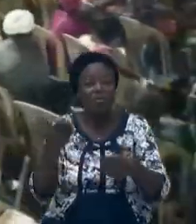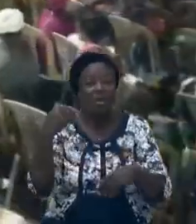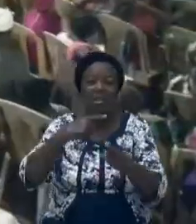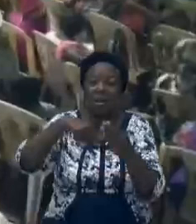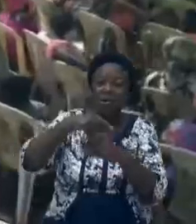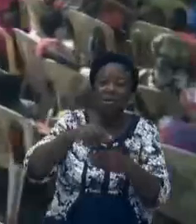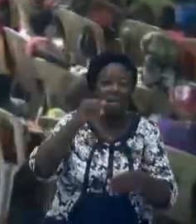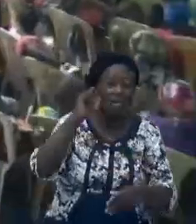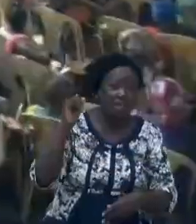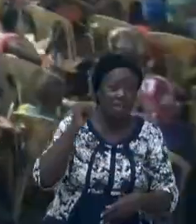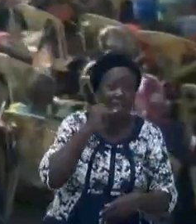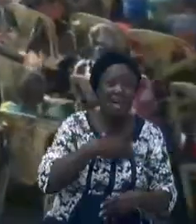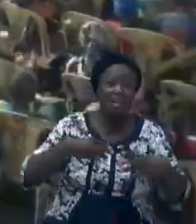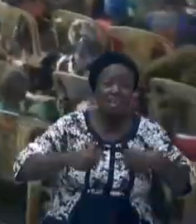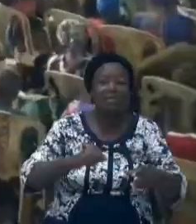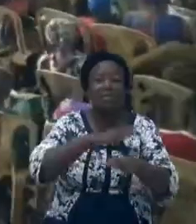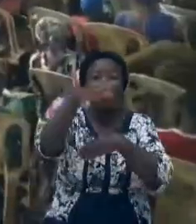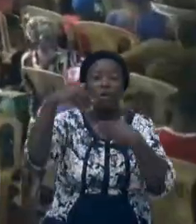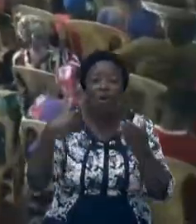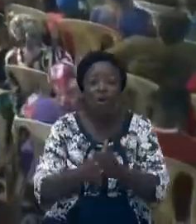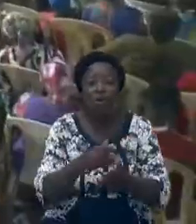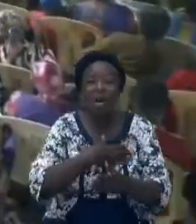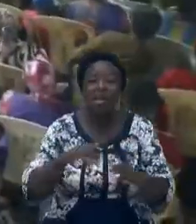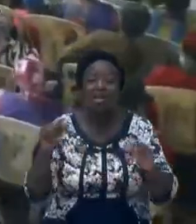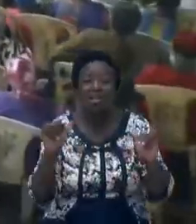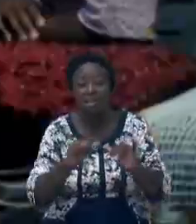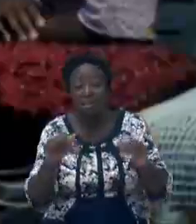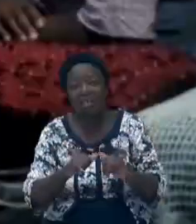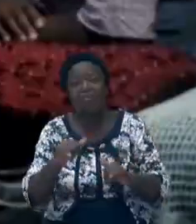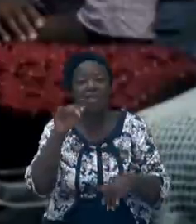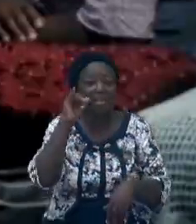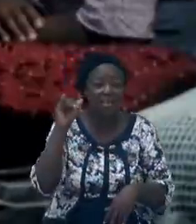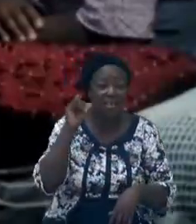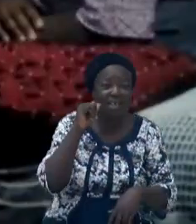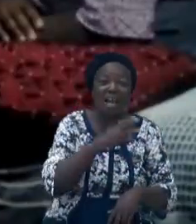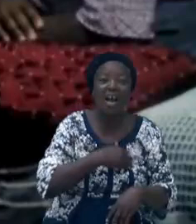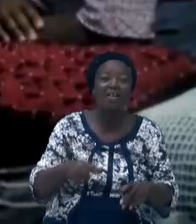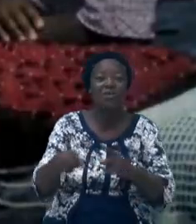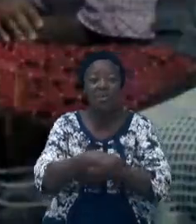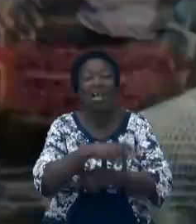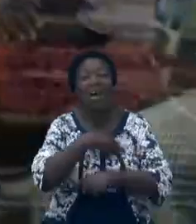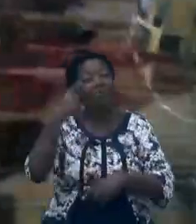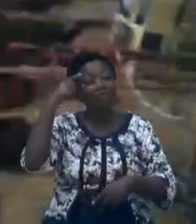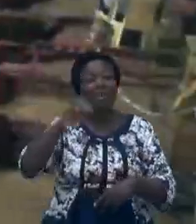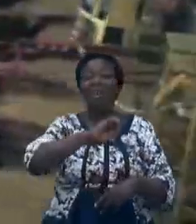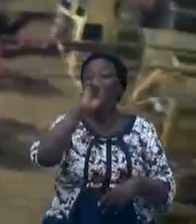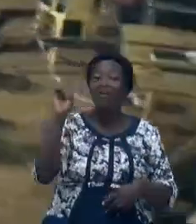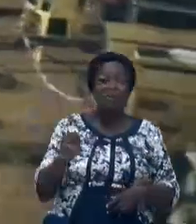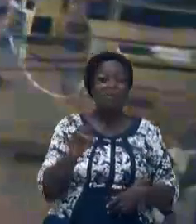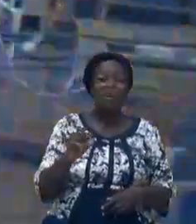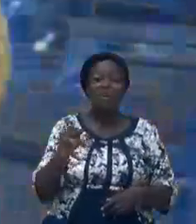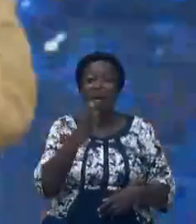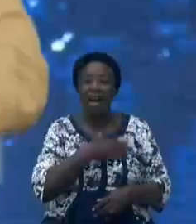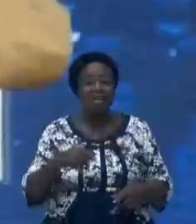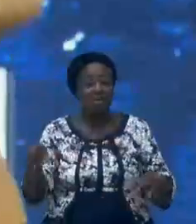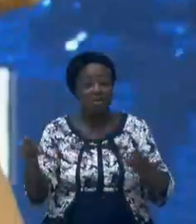non à l'est de lieu en lieu hier et la guérit tous elle a le même hier